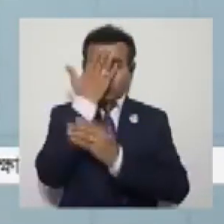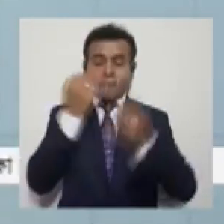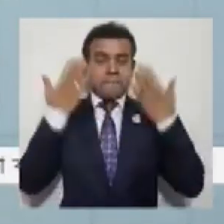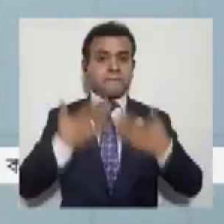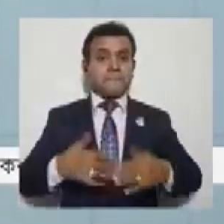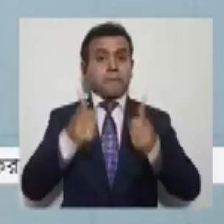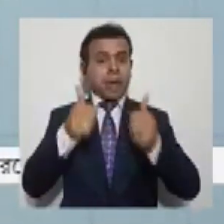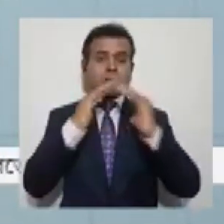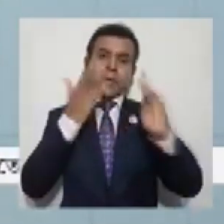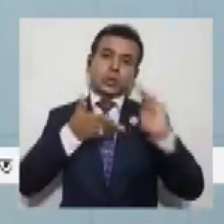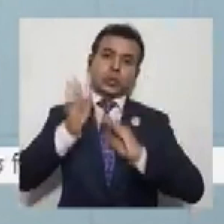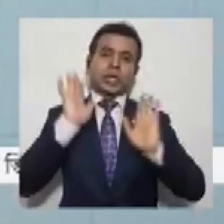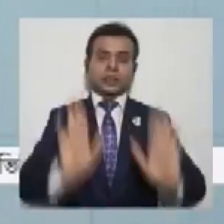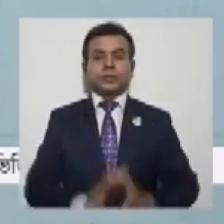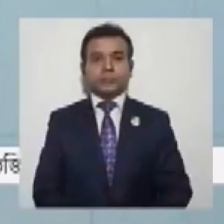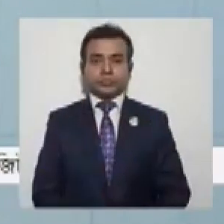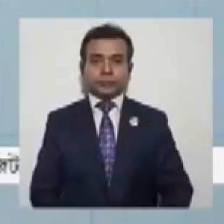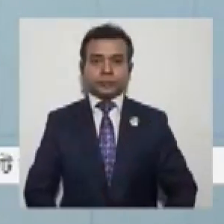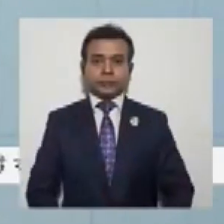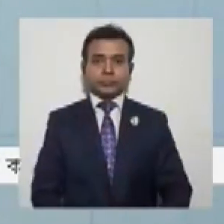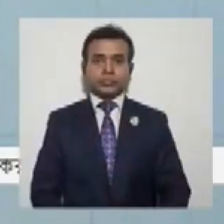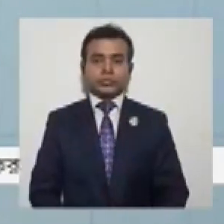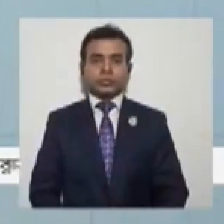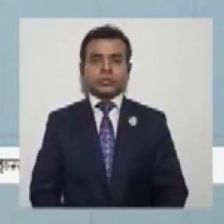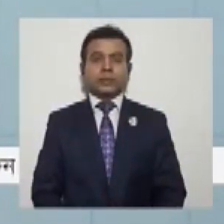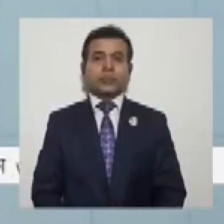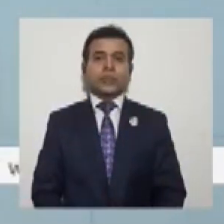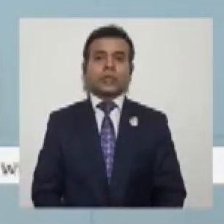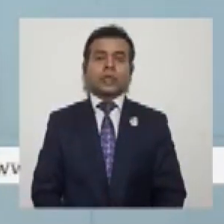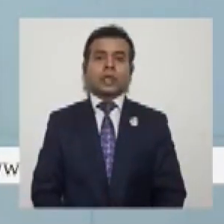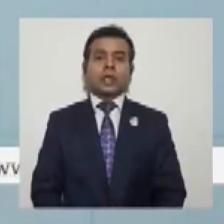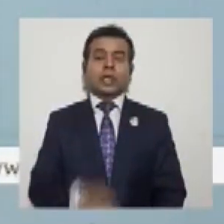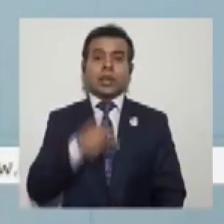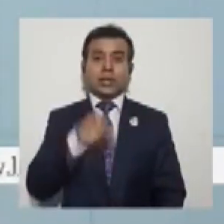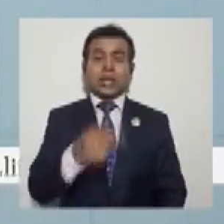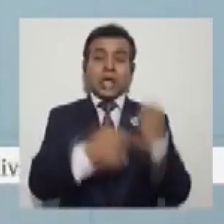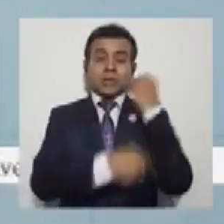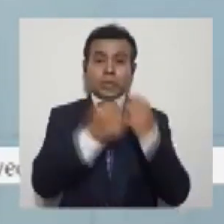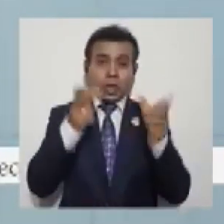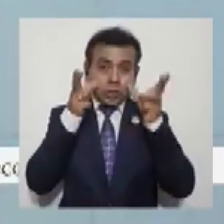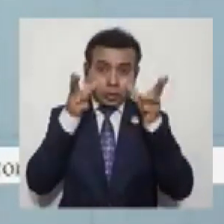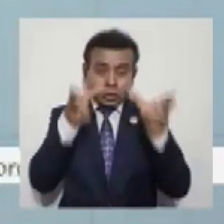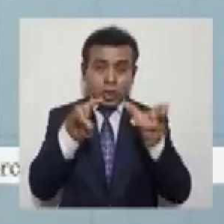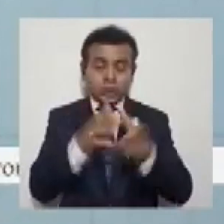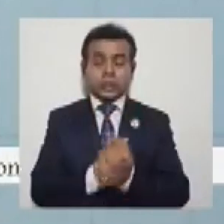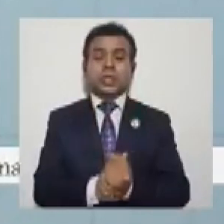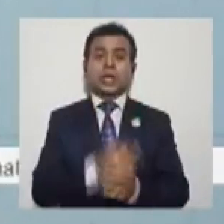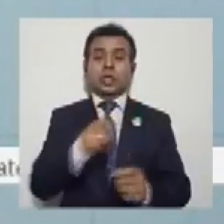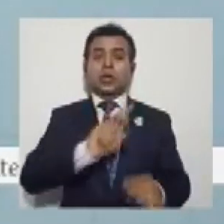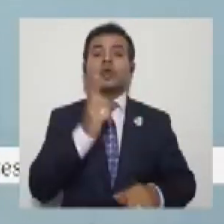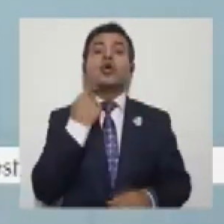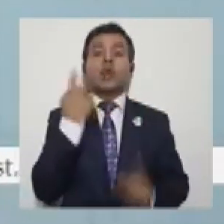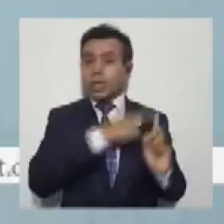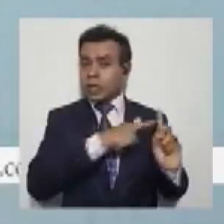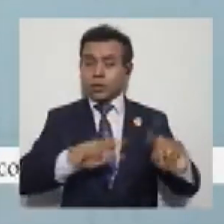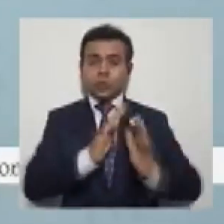আর আইসোলেশনে যারা আছেন তাদের তথ্য হলো, 24 ঘন্টায় নতুন করে আইসোলেশনে এসেছেন 89 জন, এবং বর্তমানে